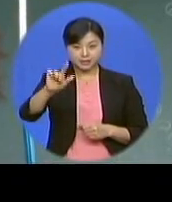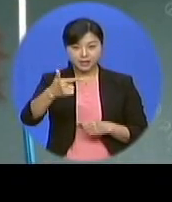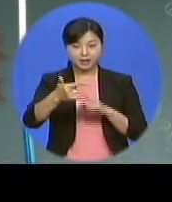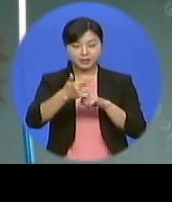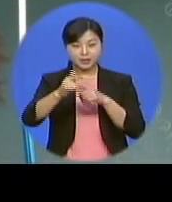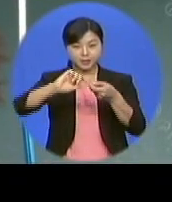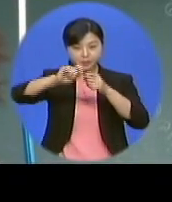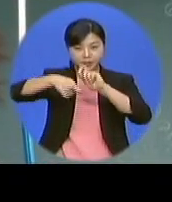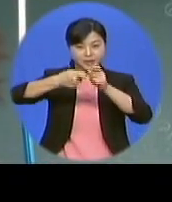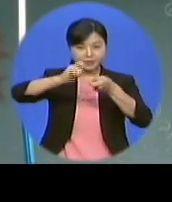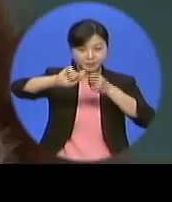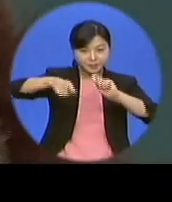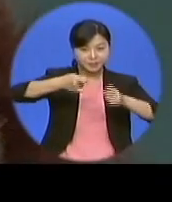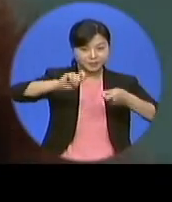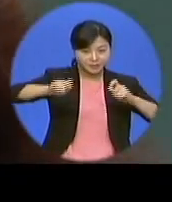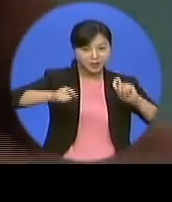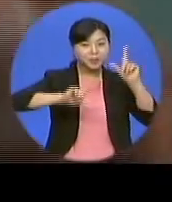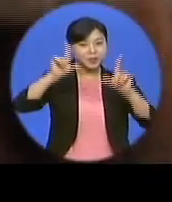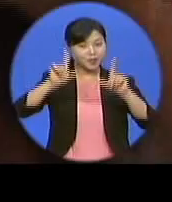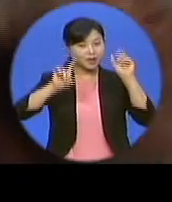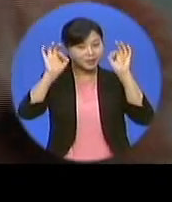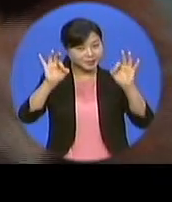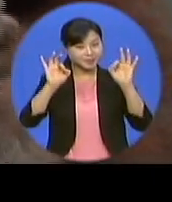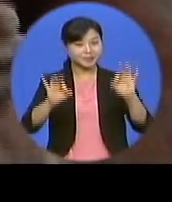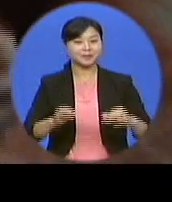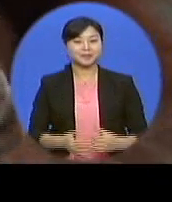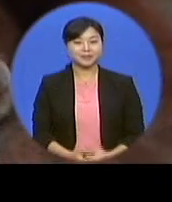피자한테 보그려 주시죠.